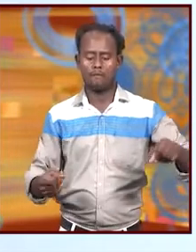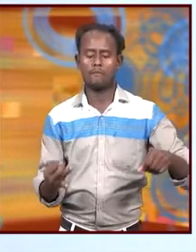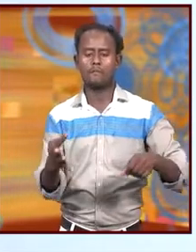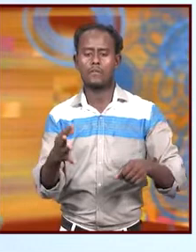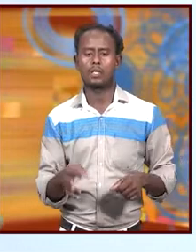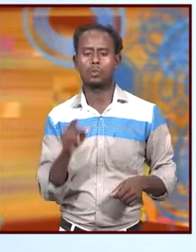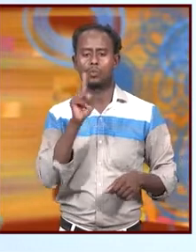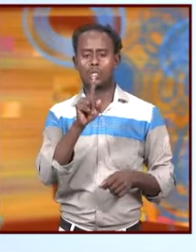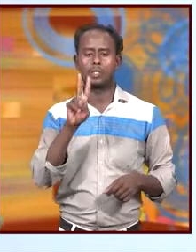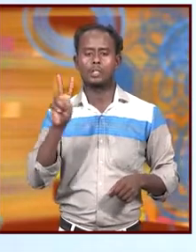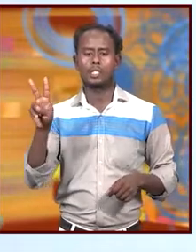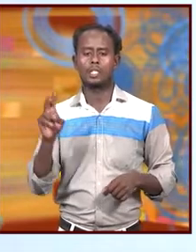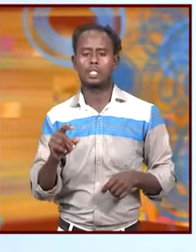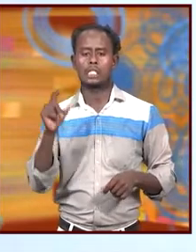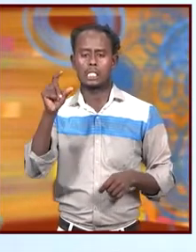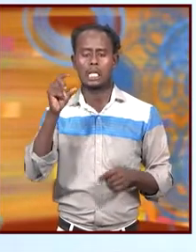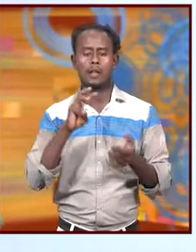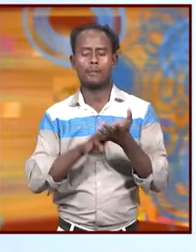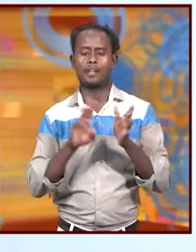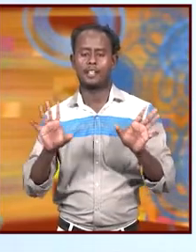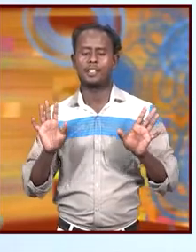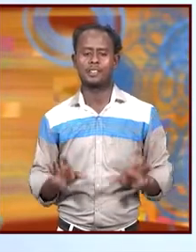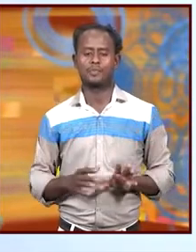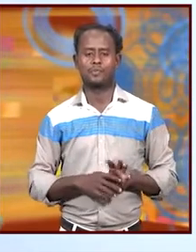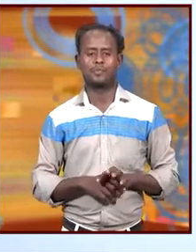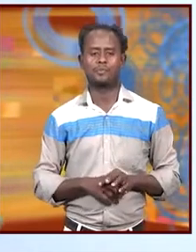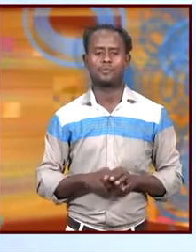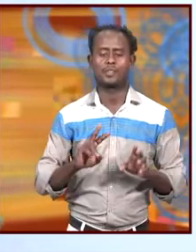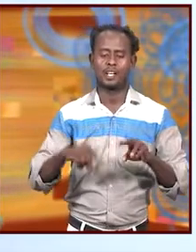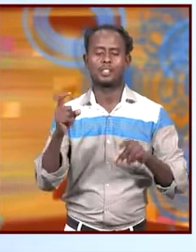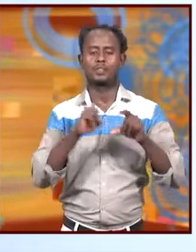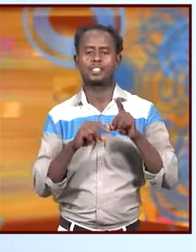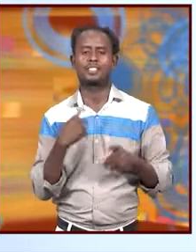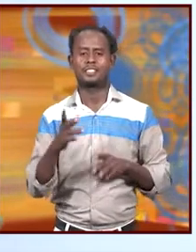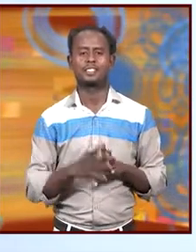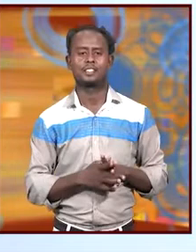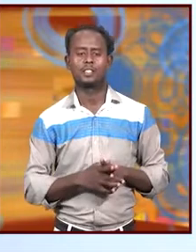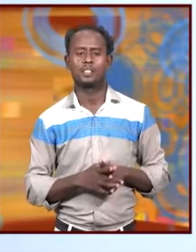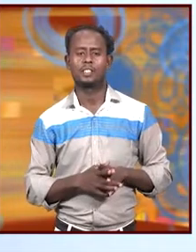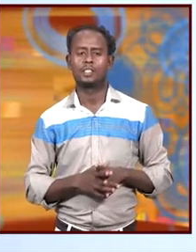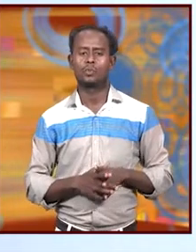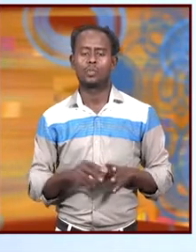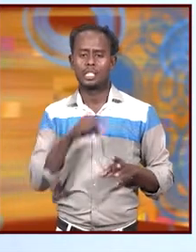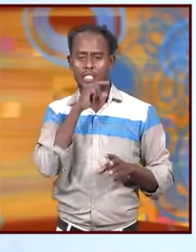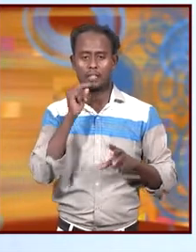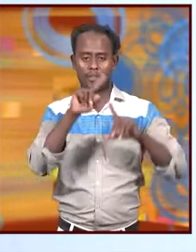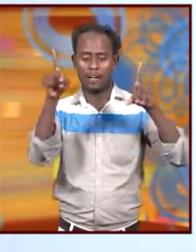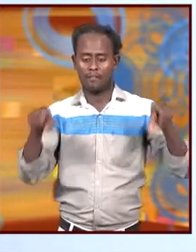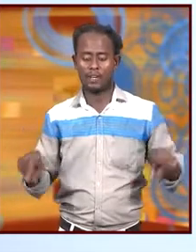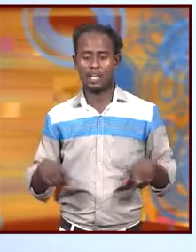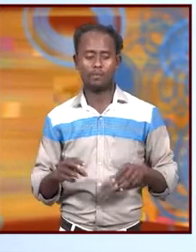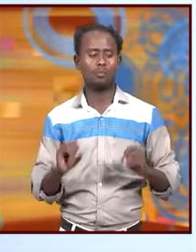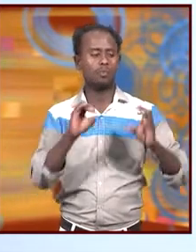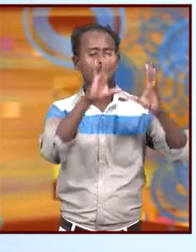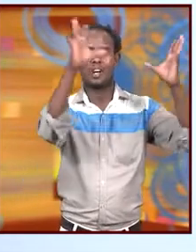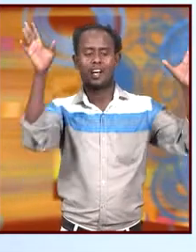122 சென்டிமீட்டர். அடுத்த வினா, ஒரு செவ்வக வடிவ பூங்காவினுடைய